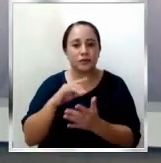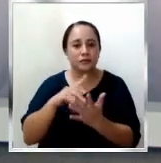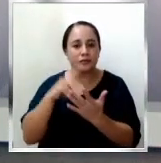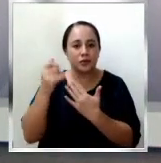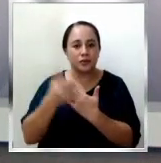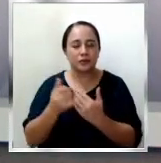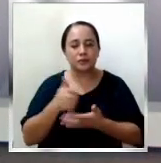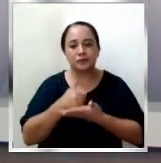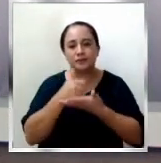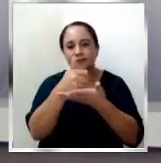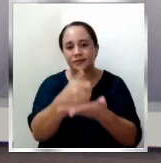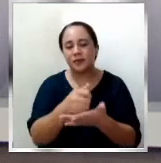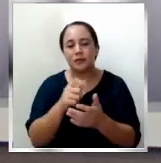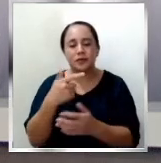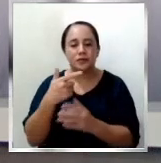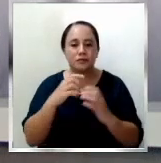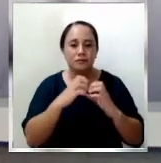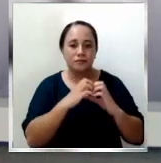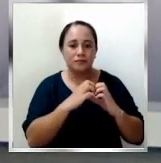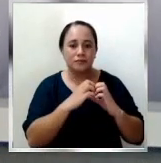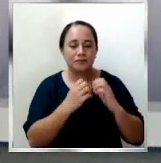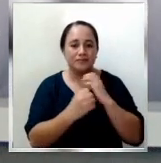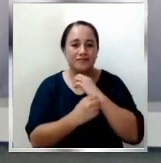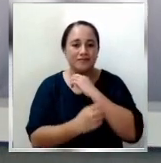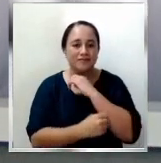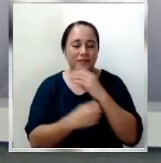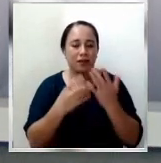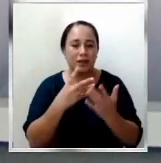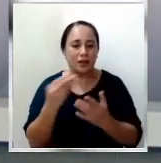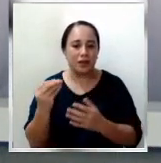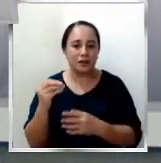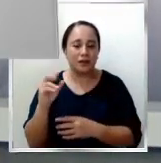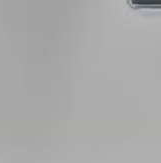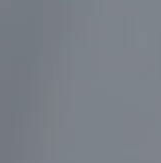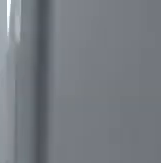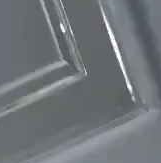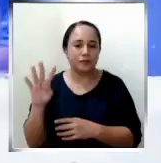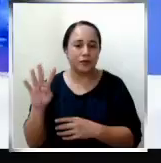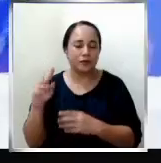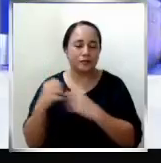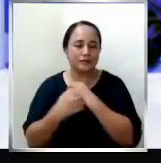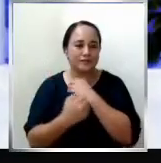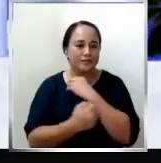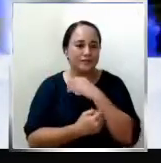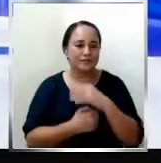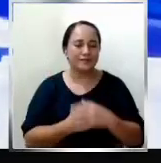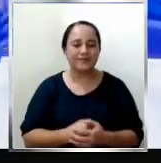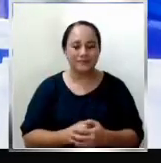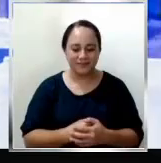pagtutulungan ng GMA Kapuso Foundation at LN-4 Foundation.